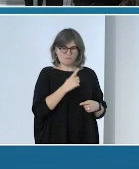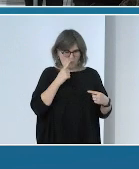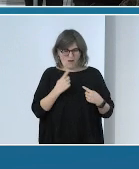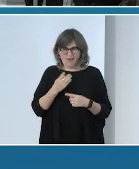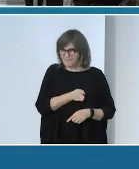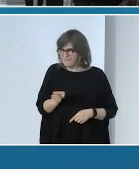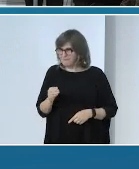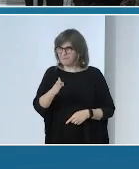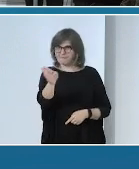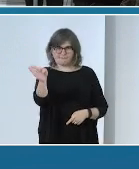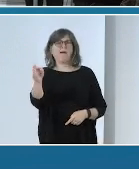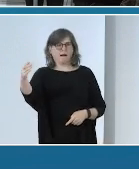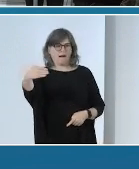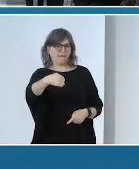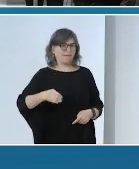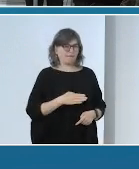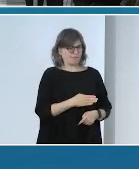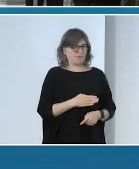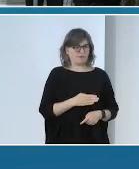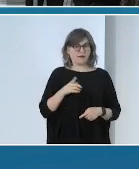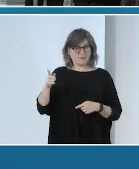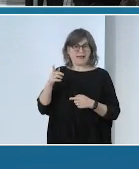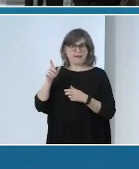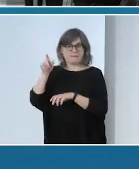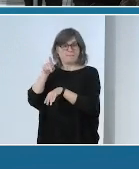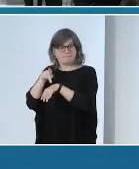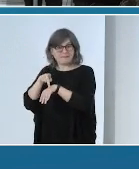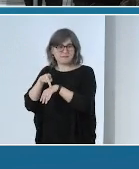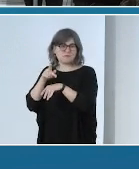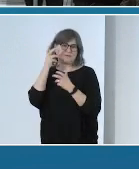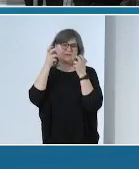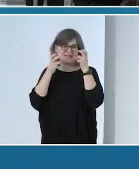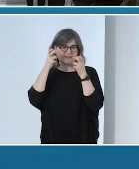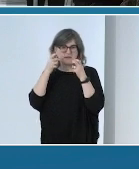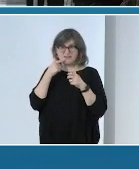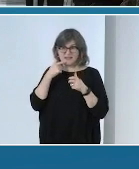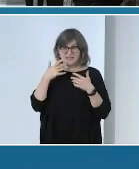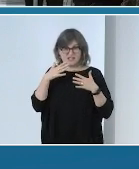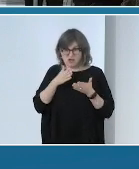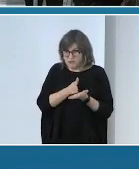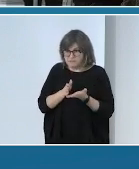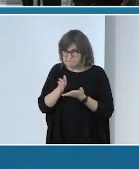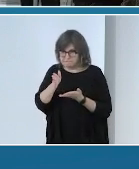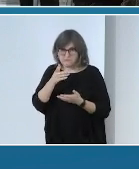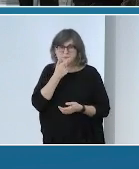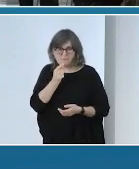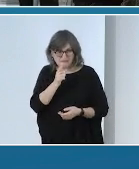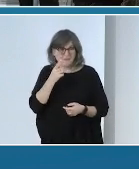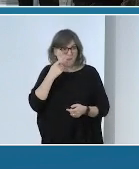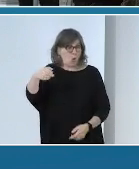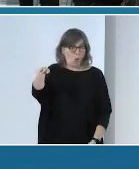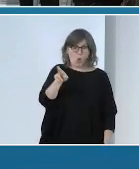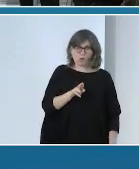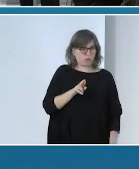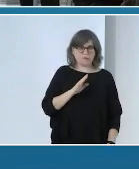patient qui est vestibulaire, il va avoir une performance affaiblie dans l'inversion du trajet, parce que pour penser à